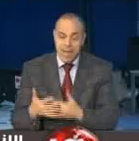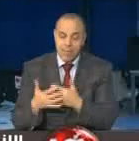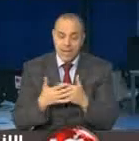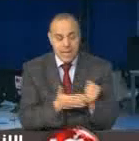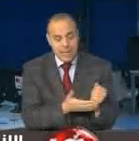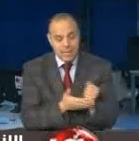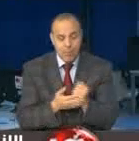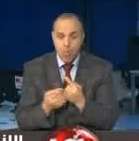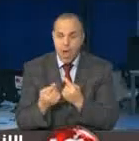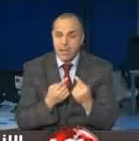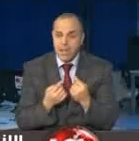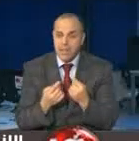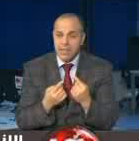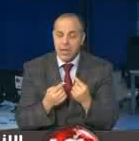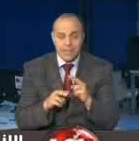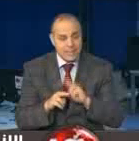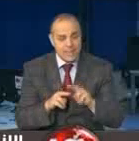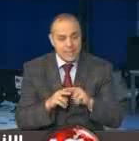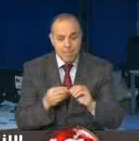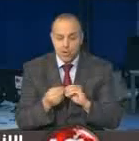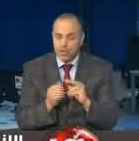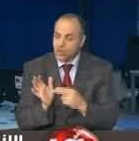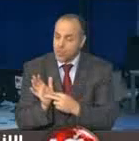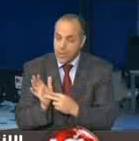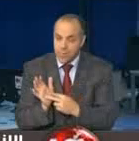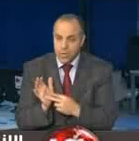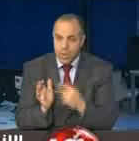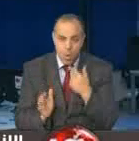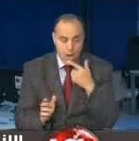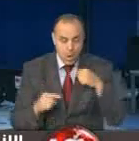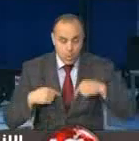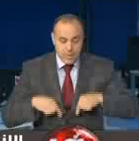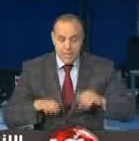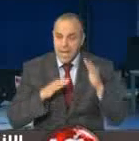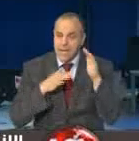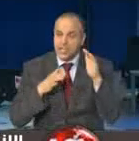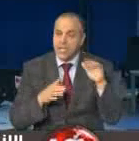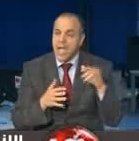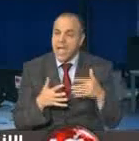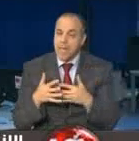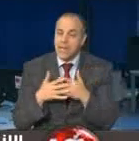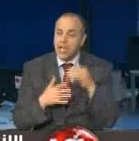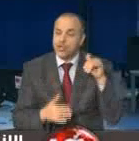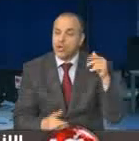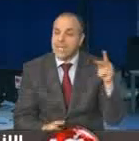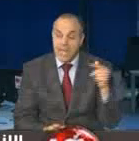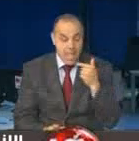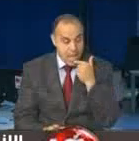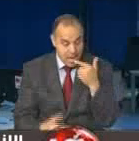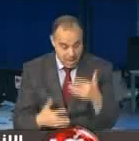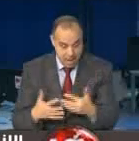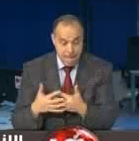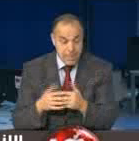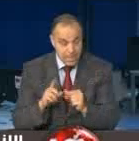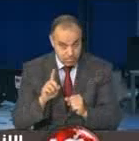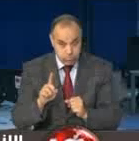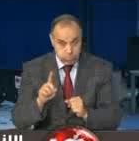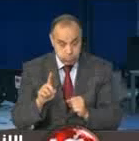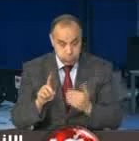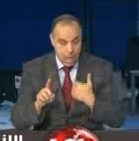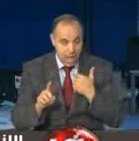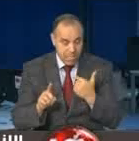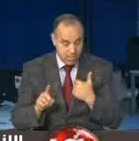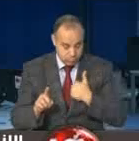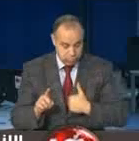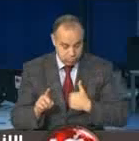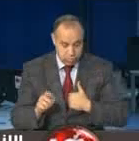دعمها للمحادثات بشأن التسوية في سوريا، وأعرب وزير الخارجية الأمريكي جون كيري أن الولايات المتحدة لا تعتبر